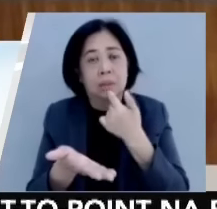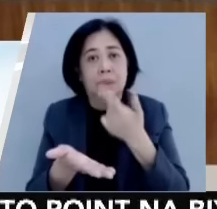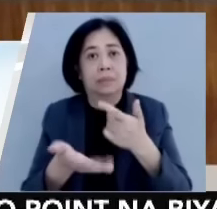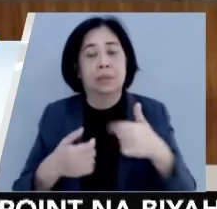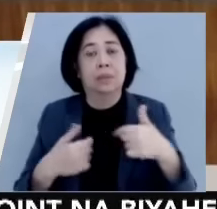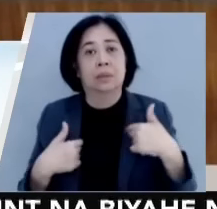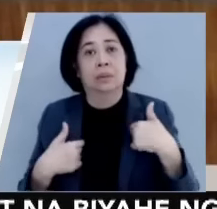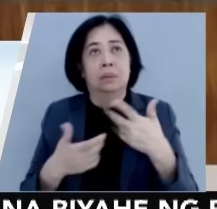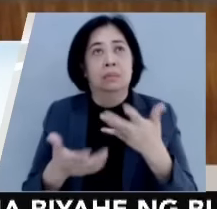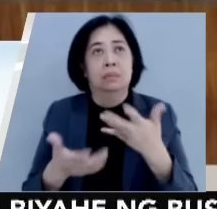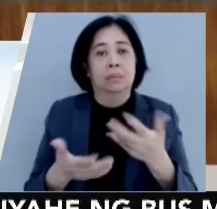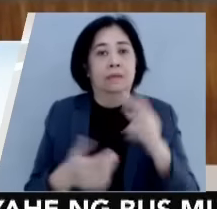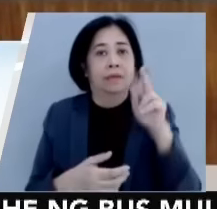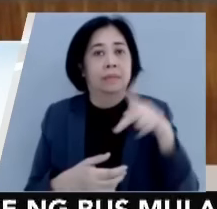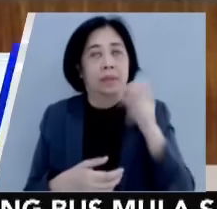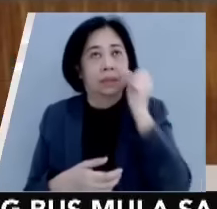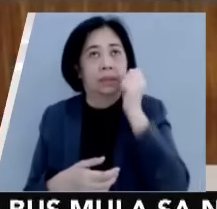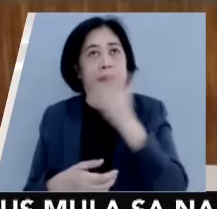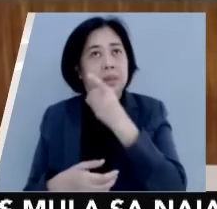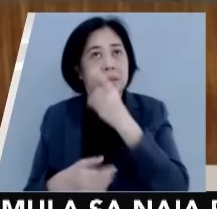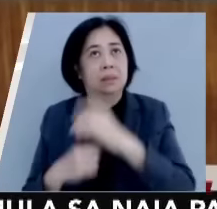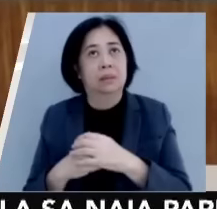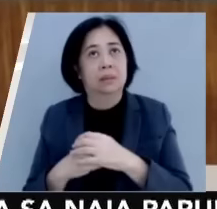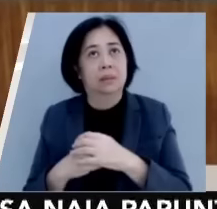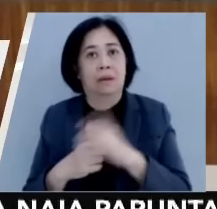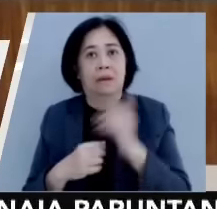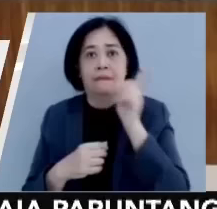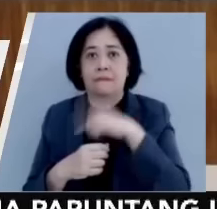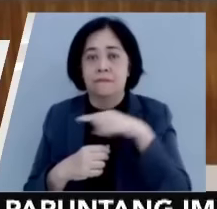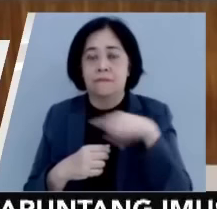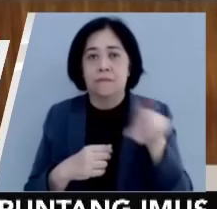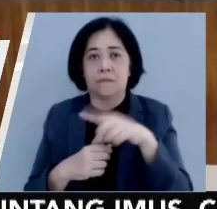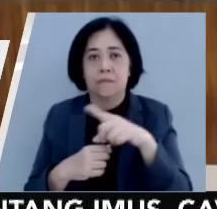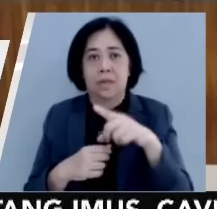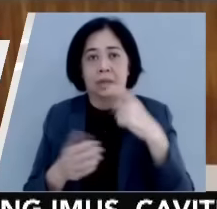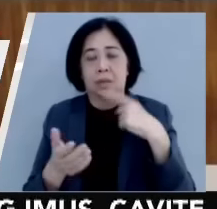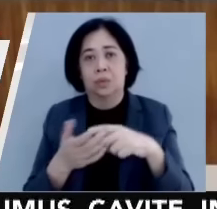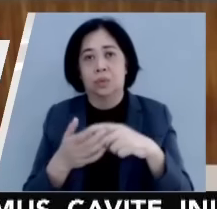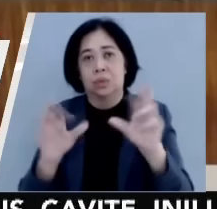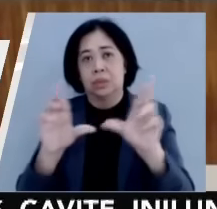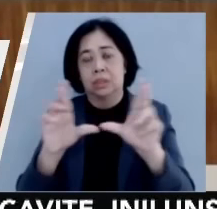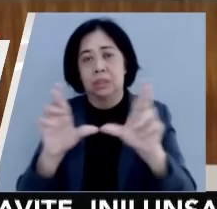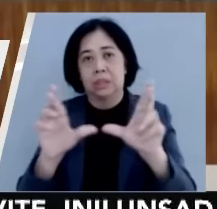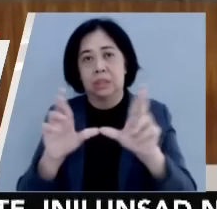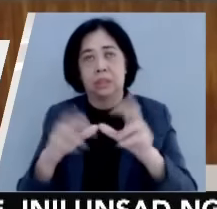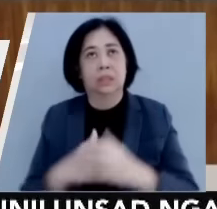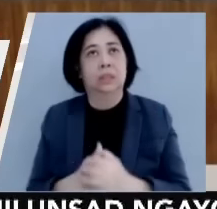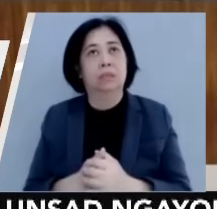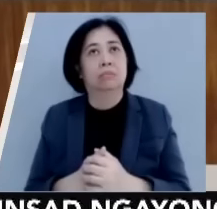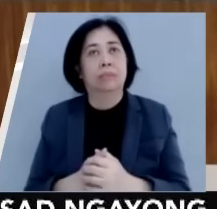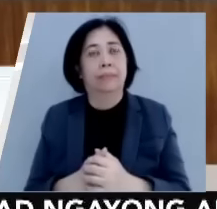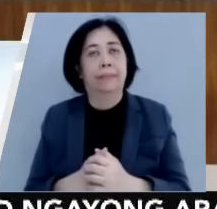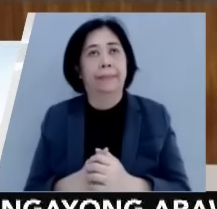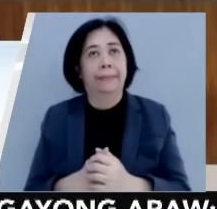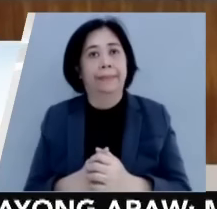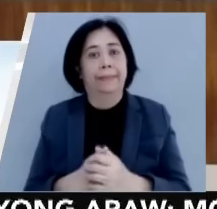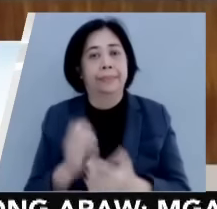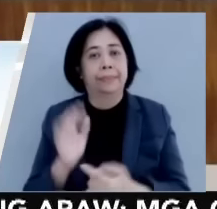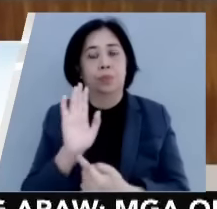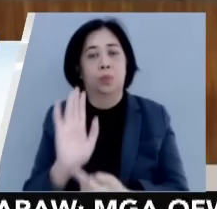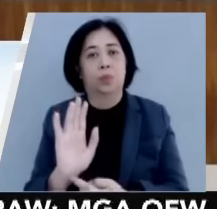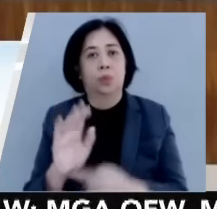sinasabi ni VP Sara na peke daw yung mga acknowledgement receipt na ipinakita no sa